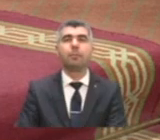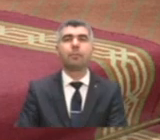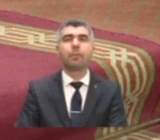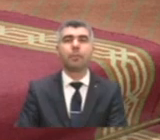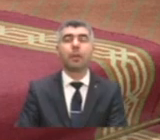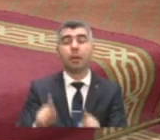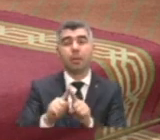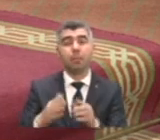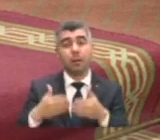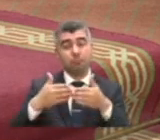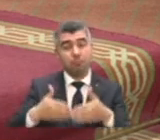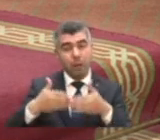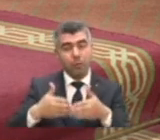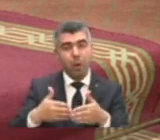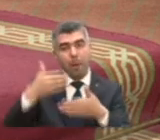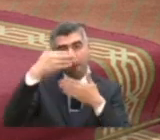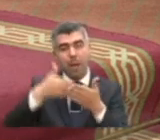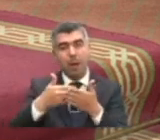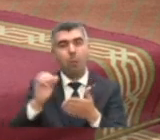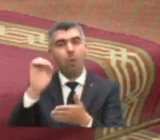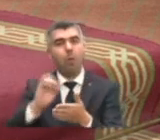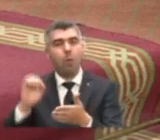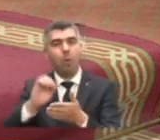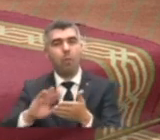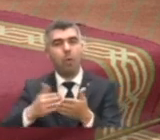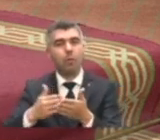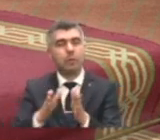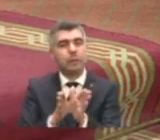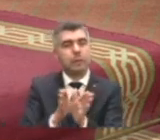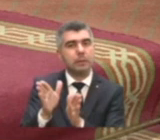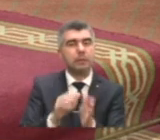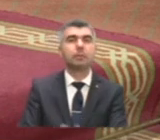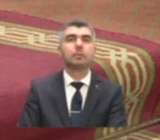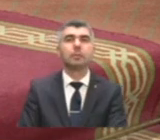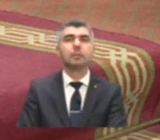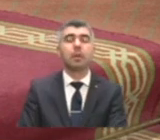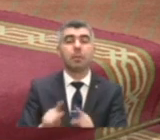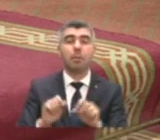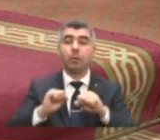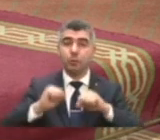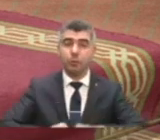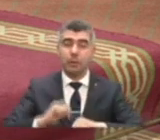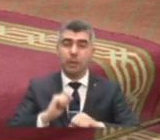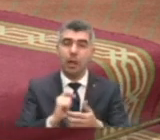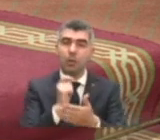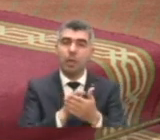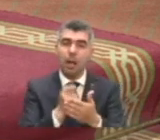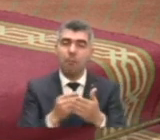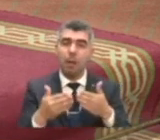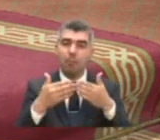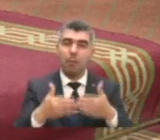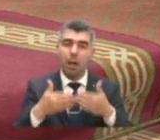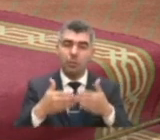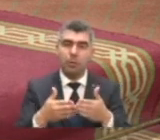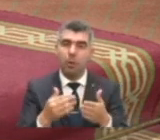وتؤمنه سفن مغربيه واوروبيه، كما تخضع اثمناته لمبدا العرض والطلب. من اجل الاستجابه للطلب على الخطوط البحريه الذي يعرف ارتفاعا